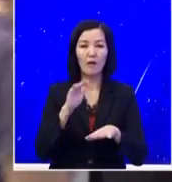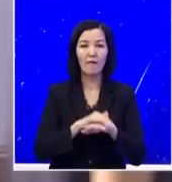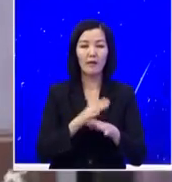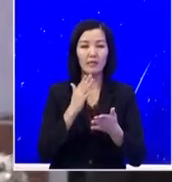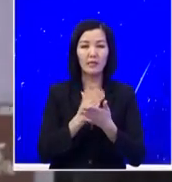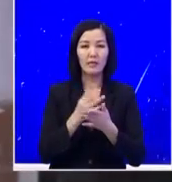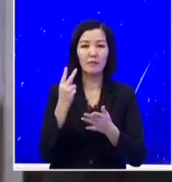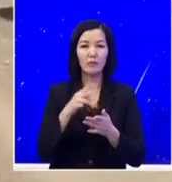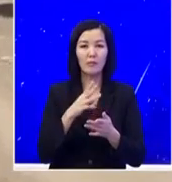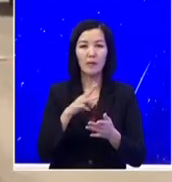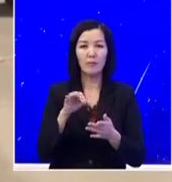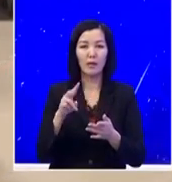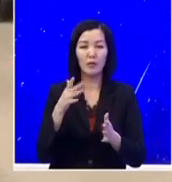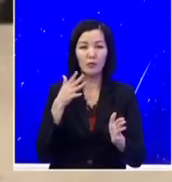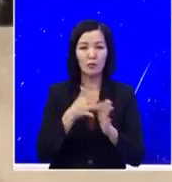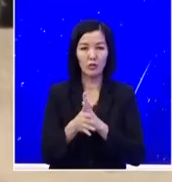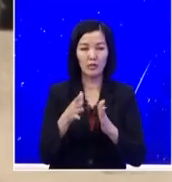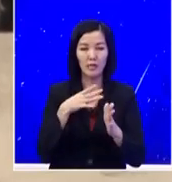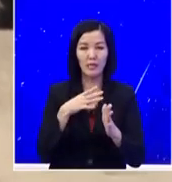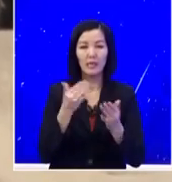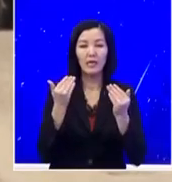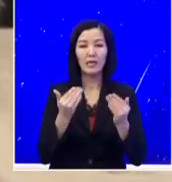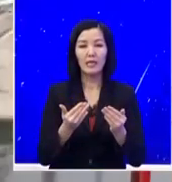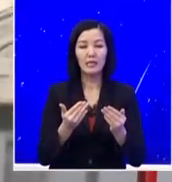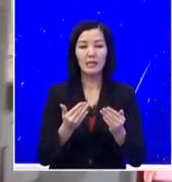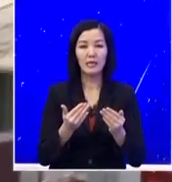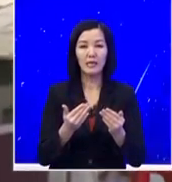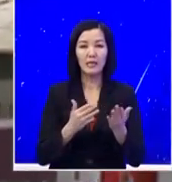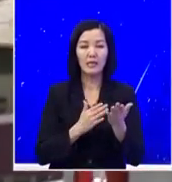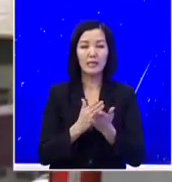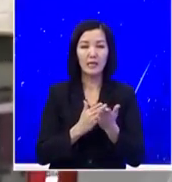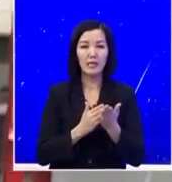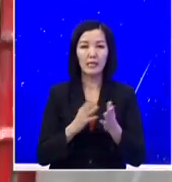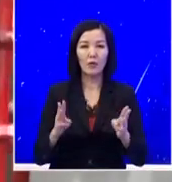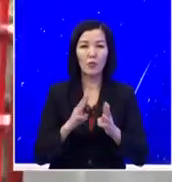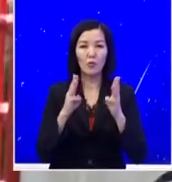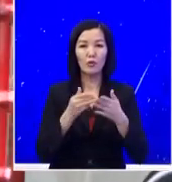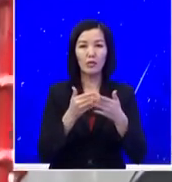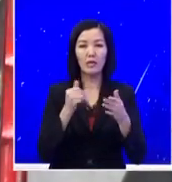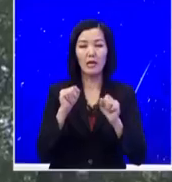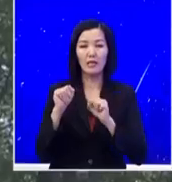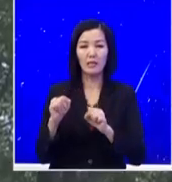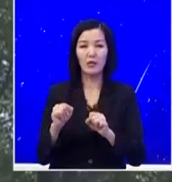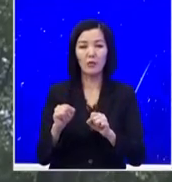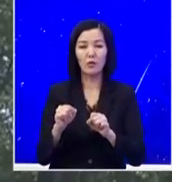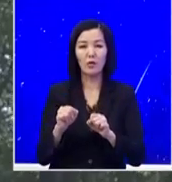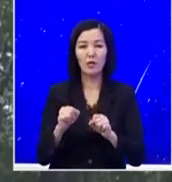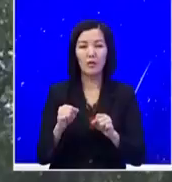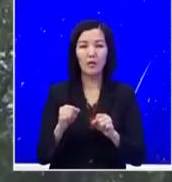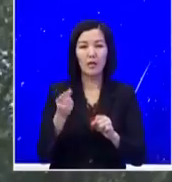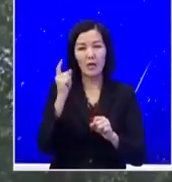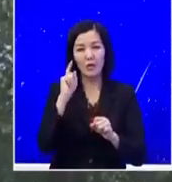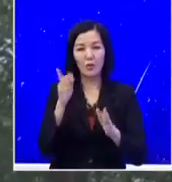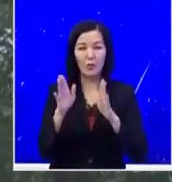20 миллион теңгеге жуық материалдық шығын келген. Сол себепті де саладағылар тілсіз жаудың алдын алу бойынша әлеуметтік